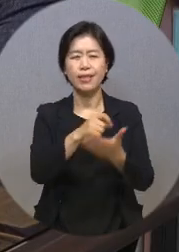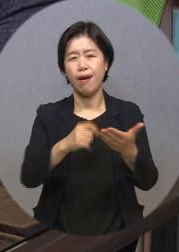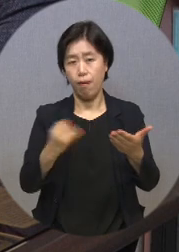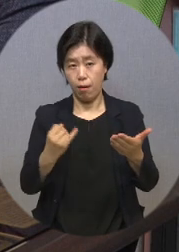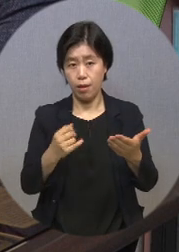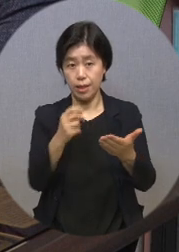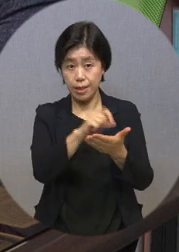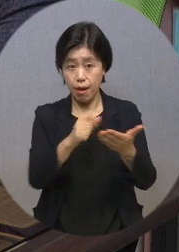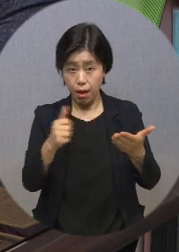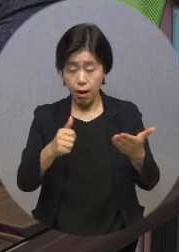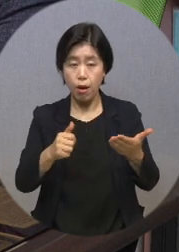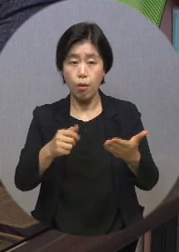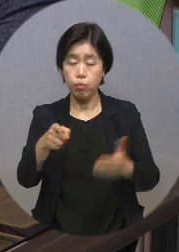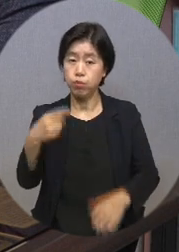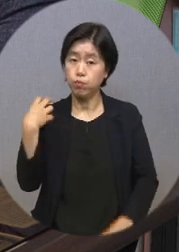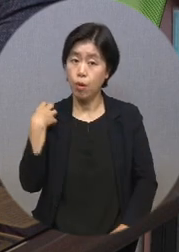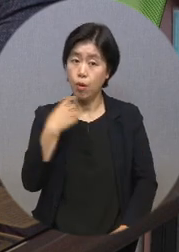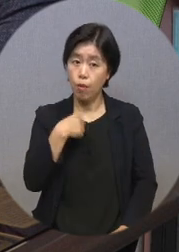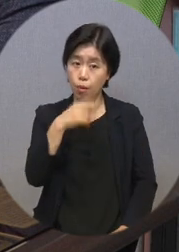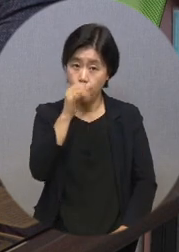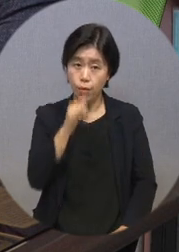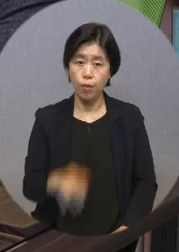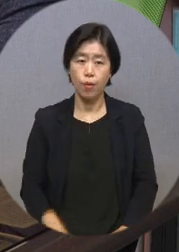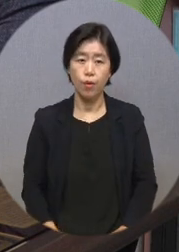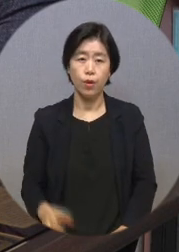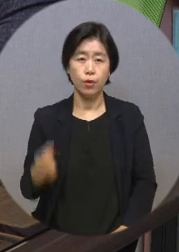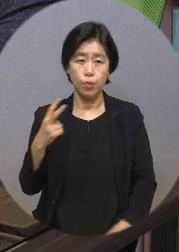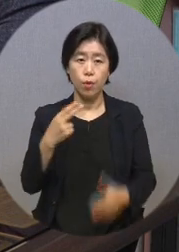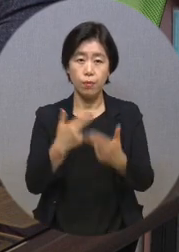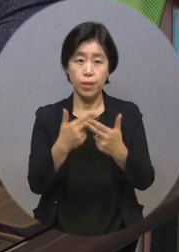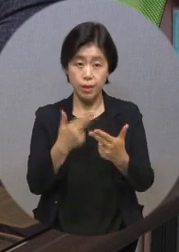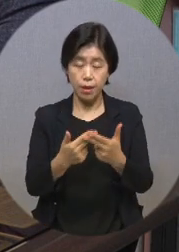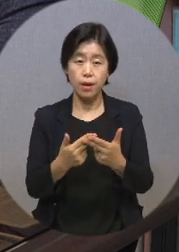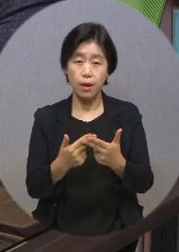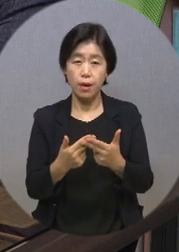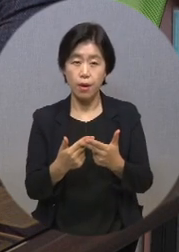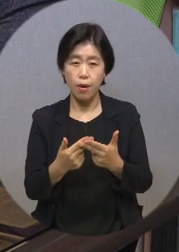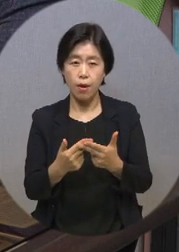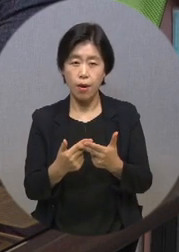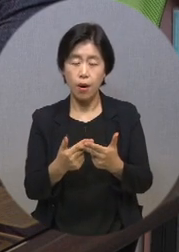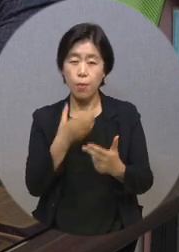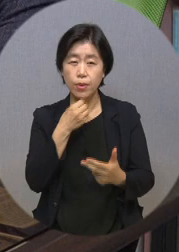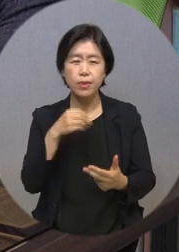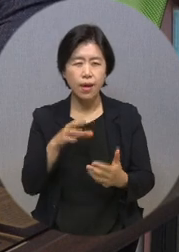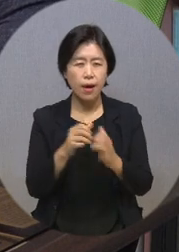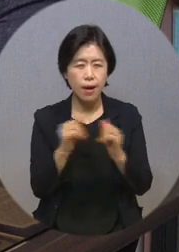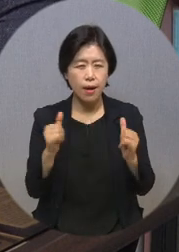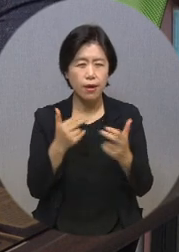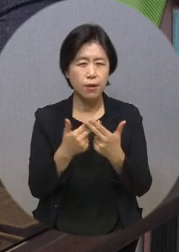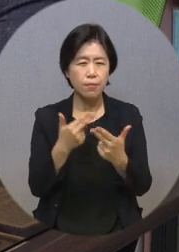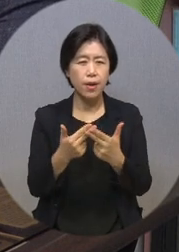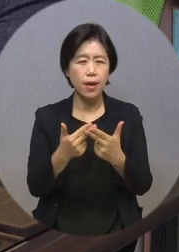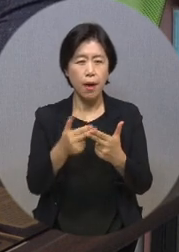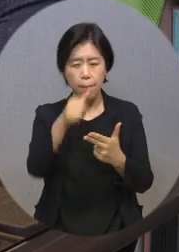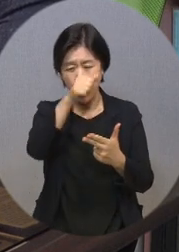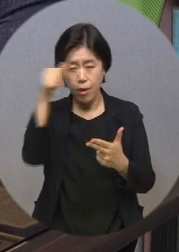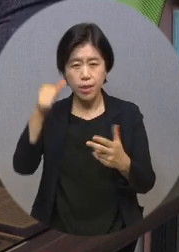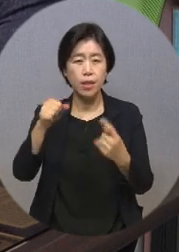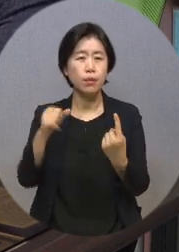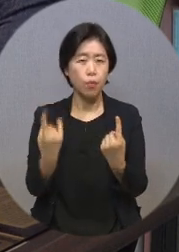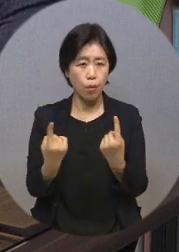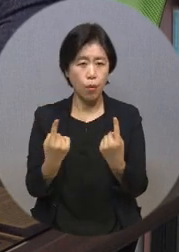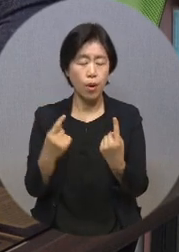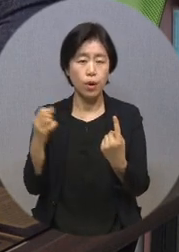그리고 세종특별자치시의회 복지사협회 평생회원 1호. 네. 그리고 뒤에 또 하나 귀신